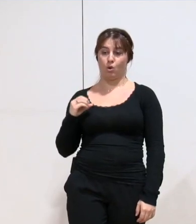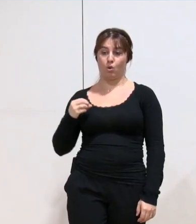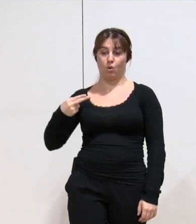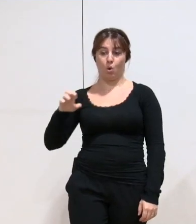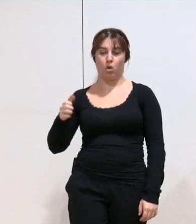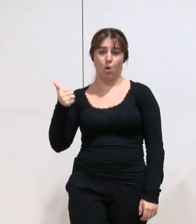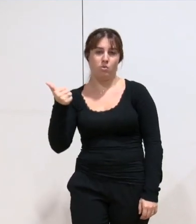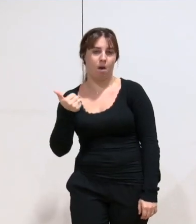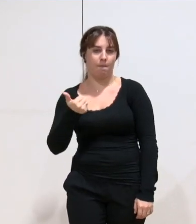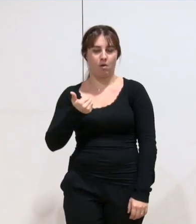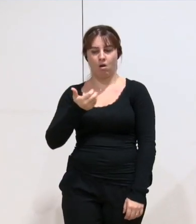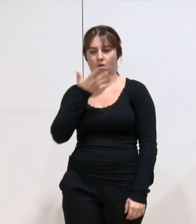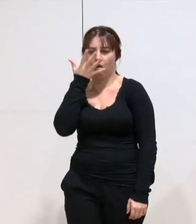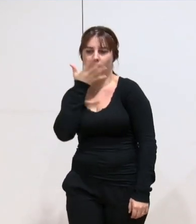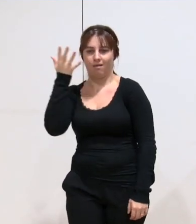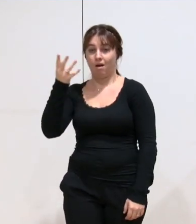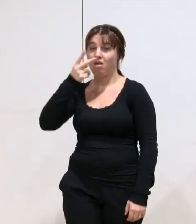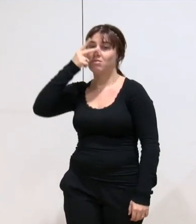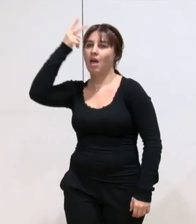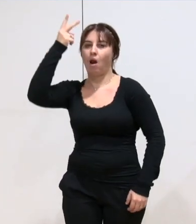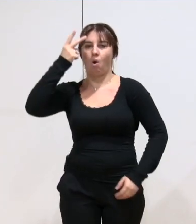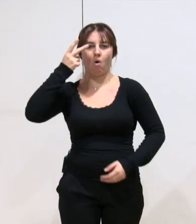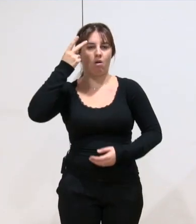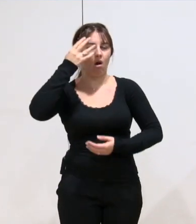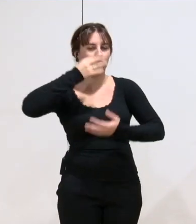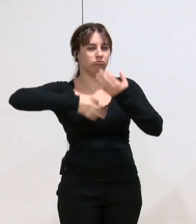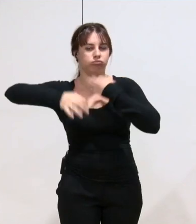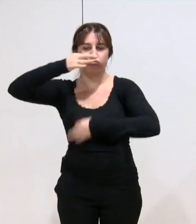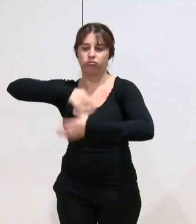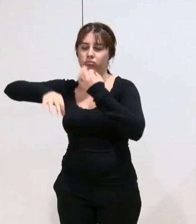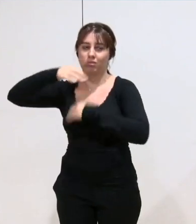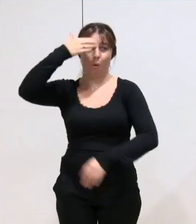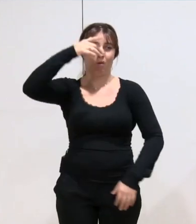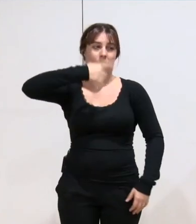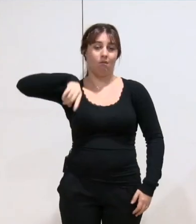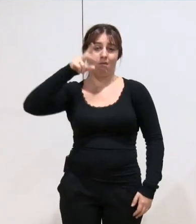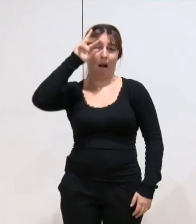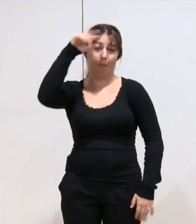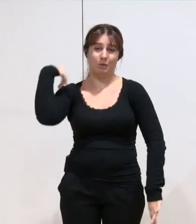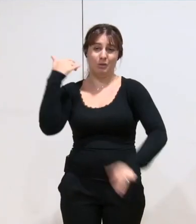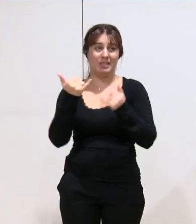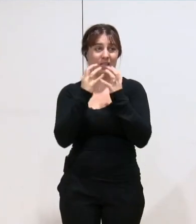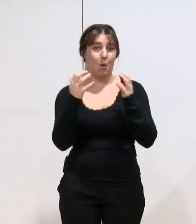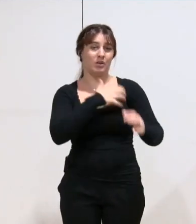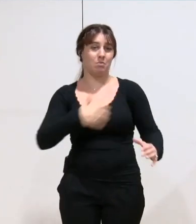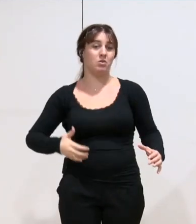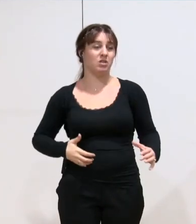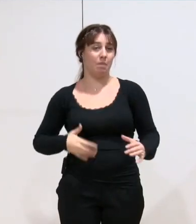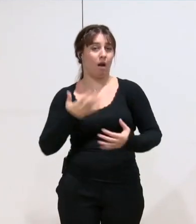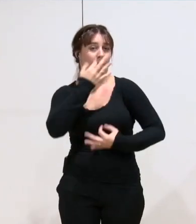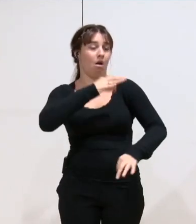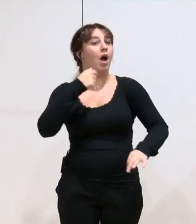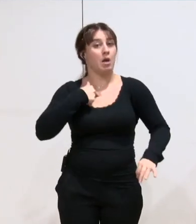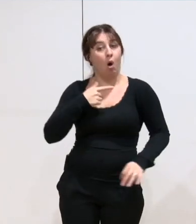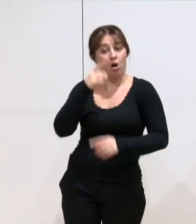verve, avec son talent, on le connaît, on a eu l'occasion de l'entendre ici, et je le dis d'autant plus que je n'étais pas toujours d'accord avec lui,